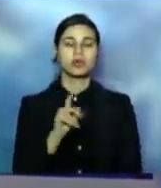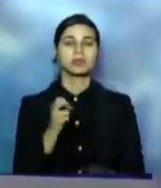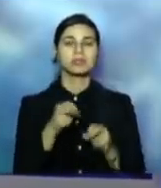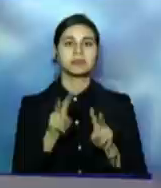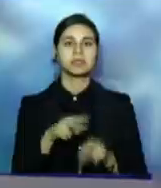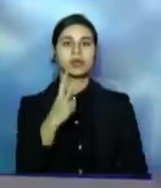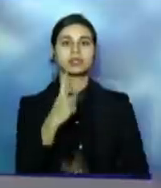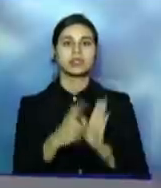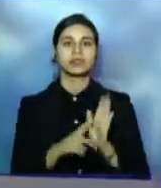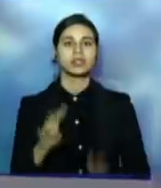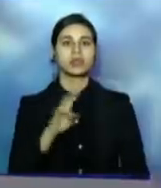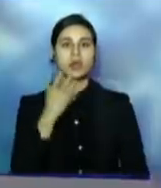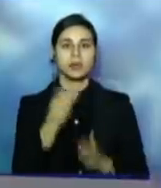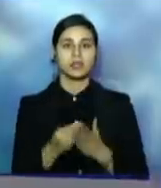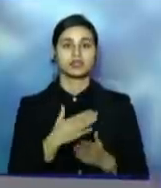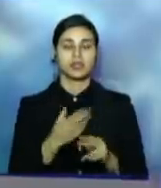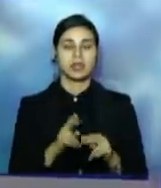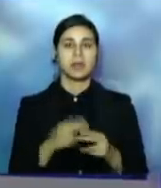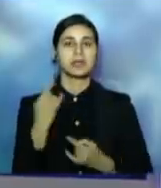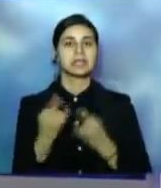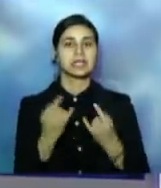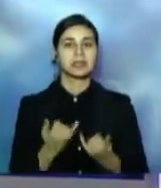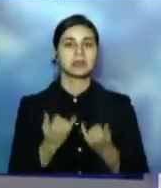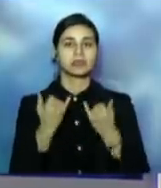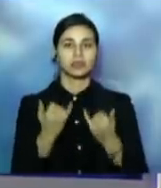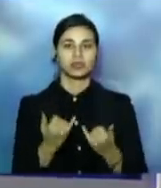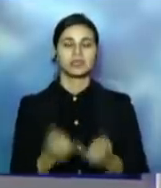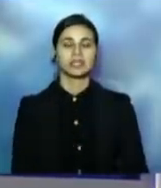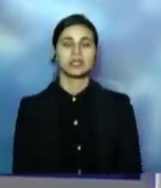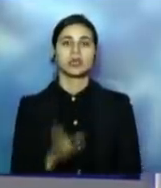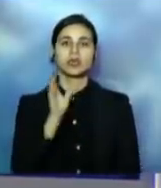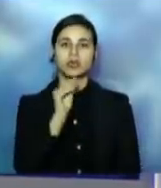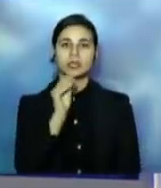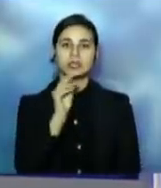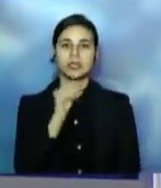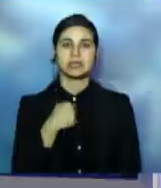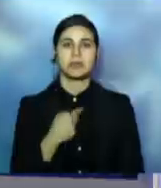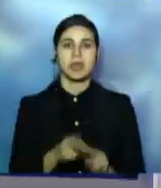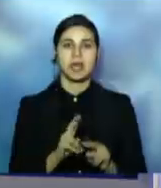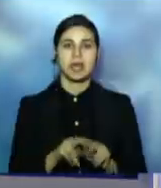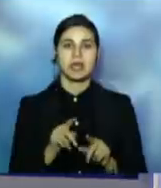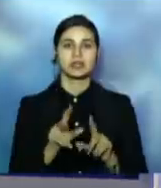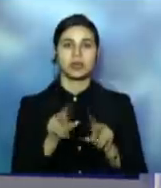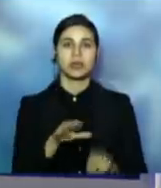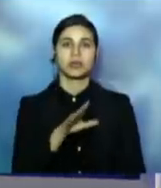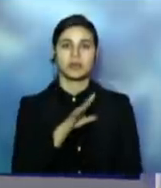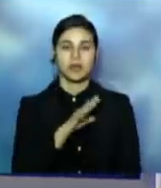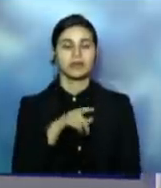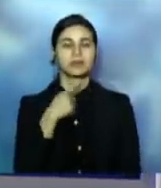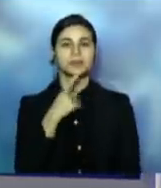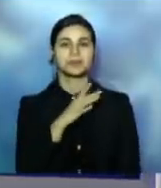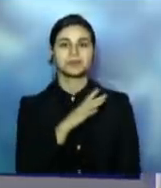საგანგებოდ 27 ნოემბერს ჩვენ ამას გადაცემას მიუძღვნიდით. როდესაც მე ეს დაპირება მოგეცით, მხედველობაში